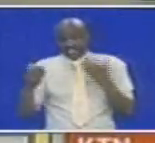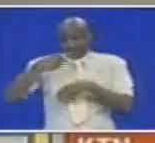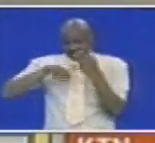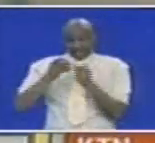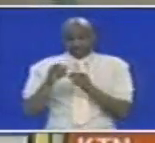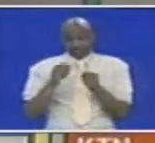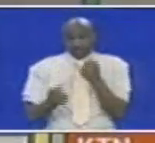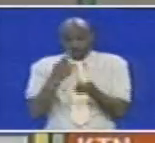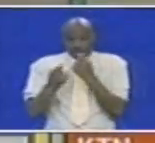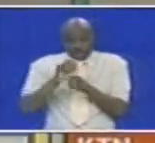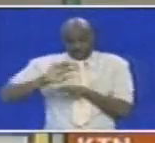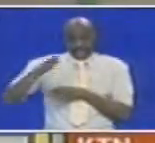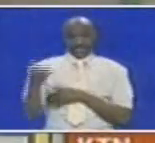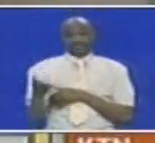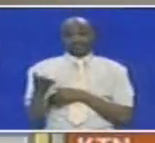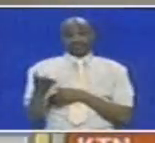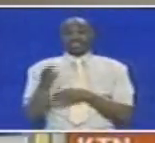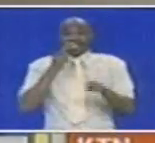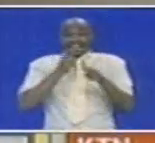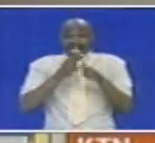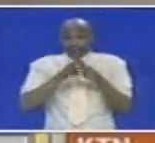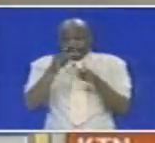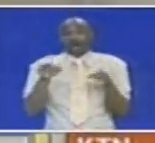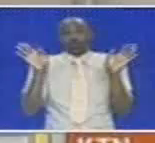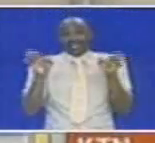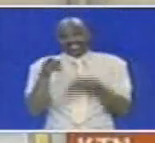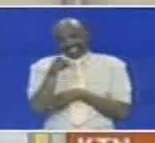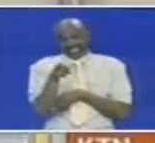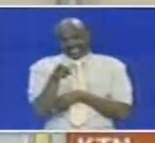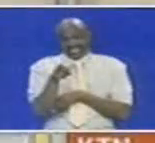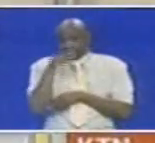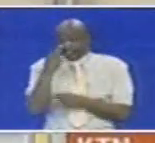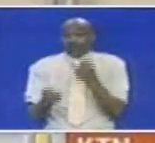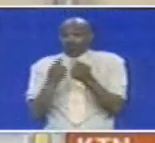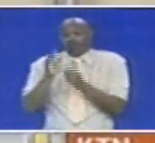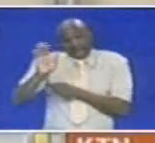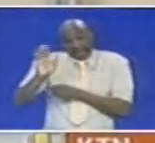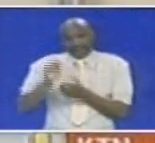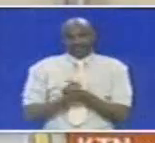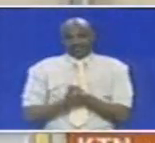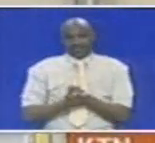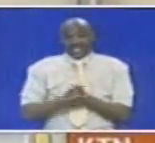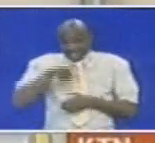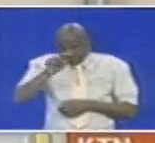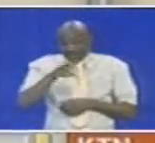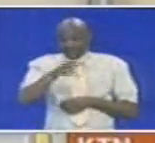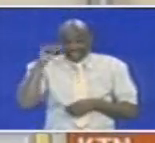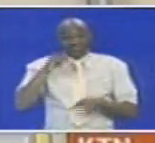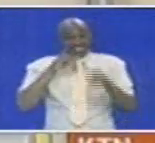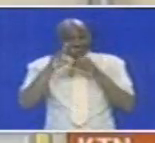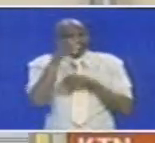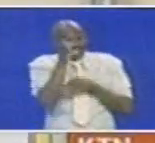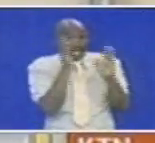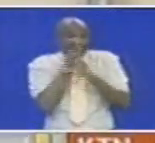kutengeneza pombe hiyo kwa jina Wings na kisha kujitengenezea pombe yao. Kumbe hapo ajota matirio zangu hapo